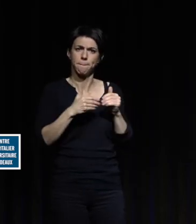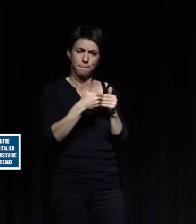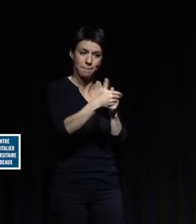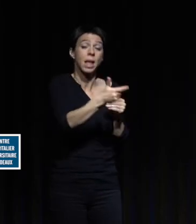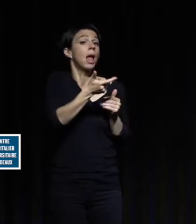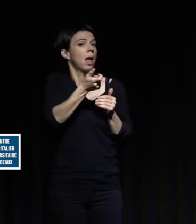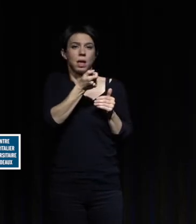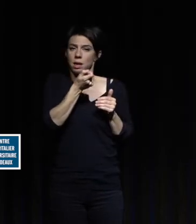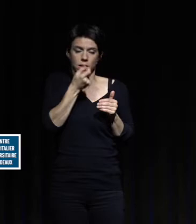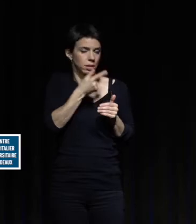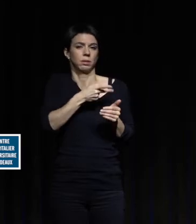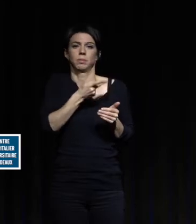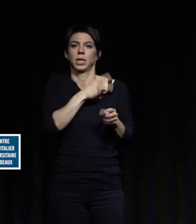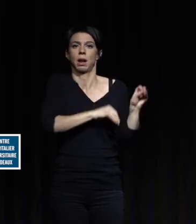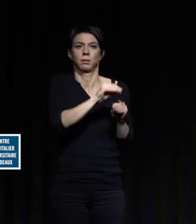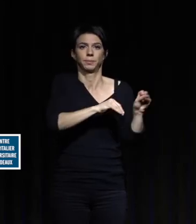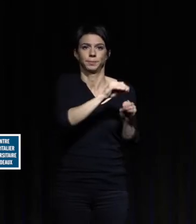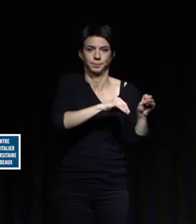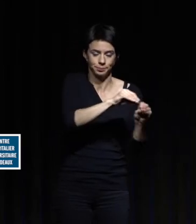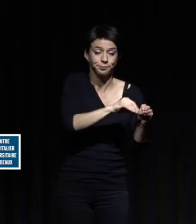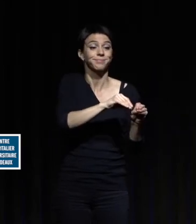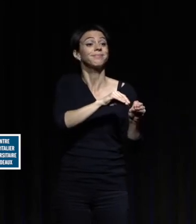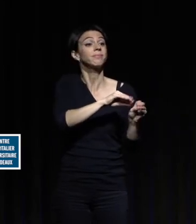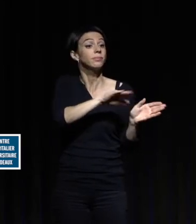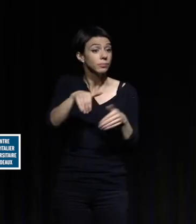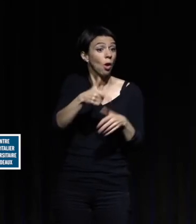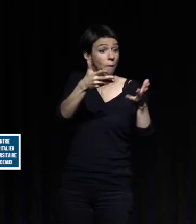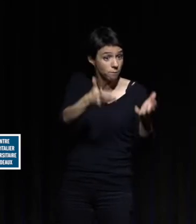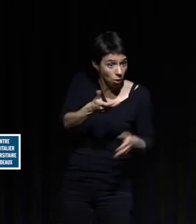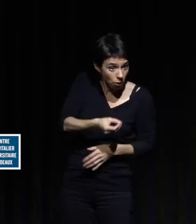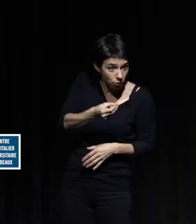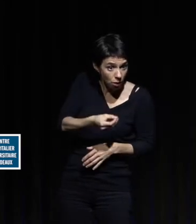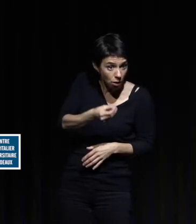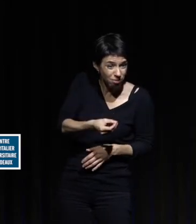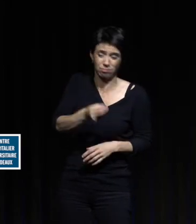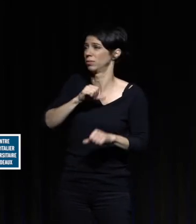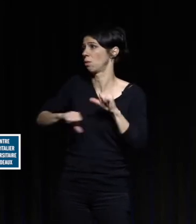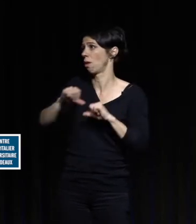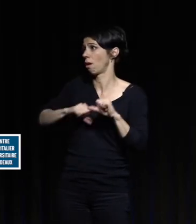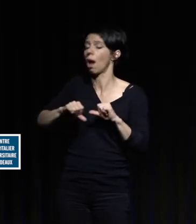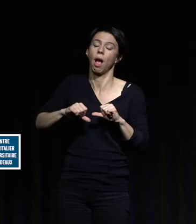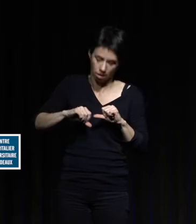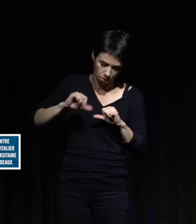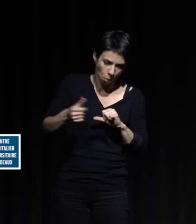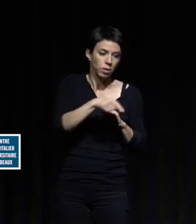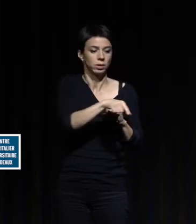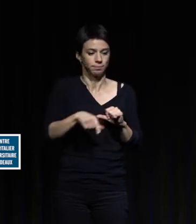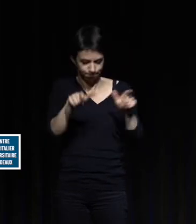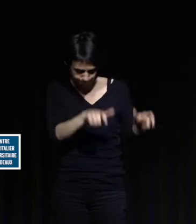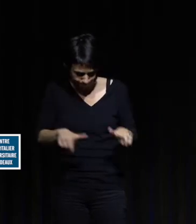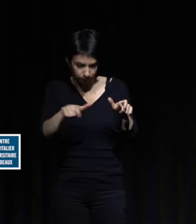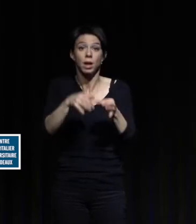Lorsque je veux un désir d'enfant et que j'ai mal, ben, finalement, j'essaie de faire un bilan médical aussi, mais en cas